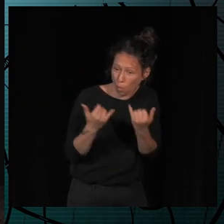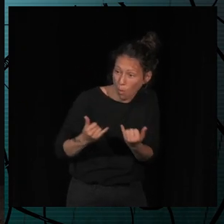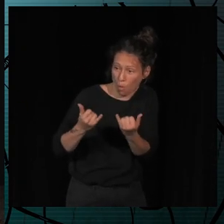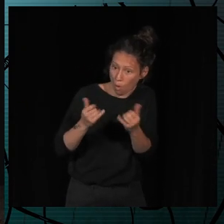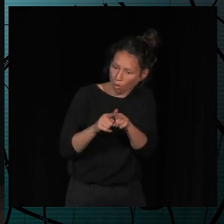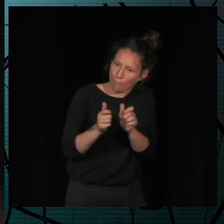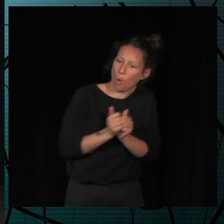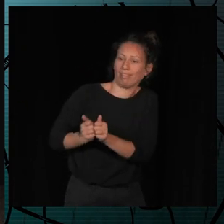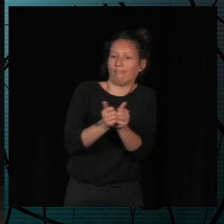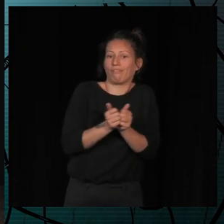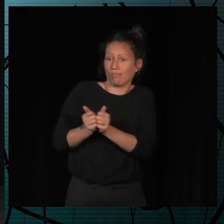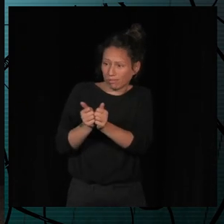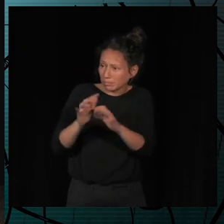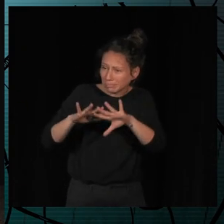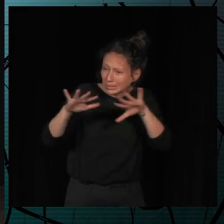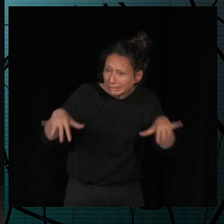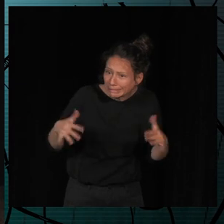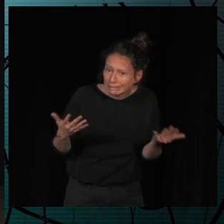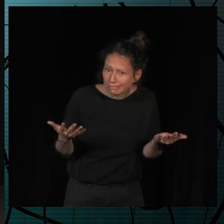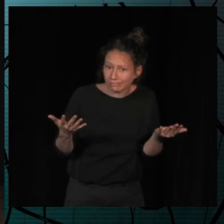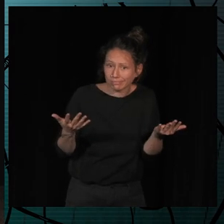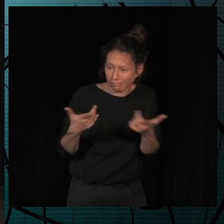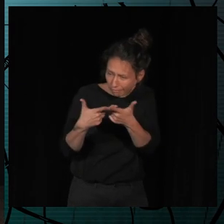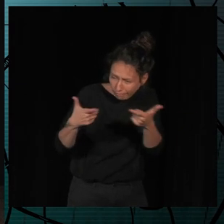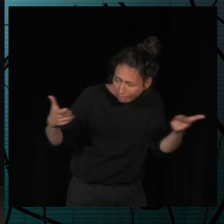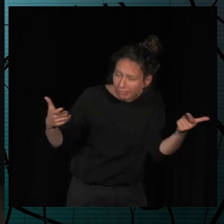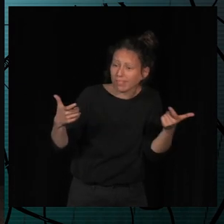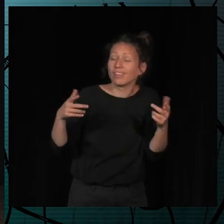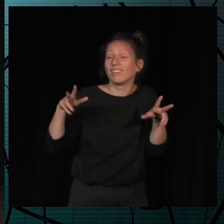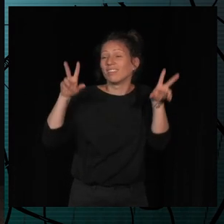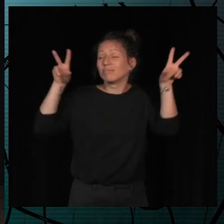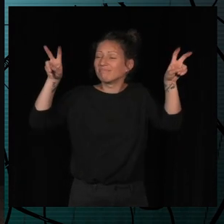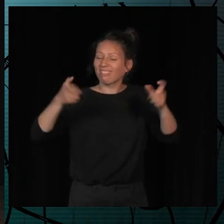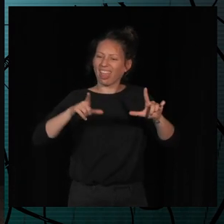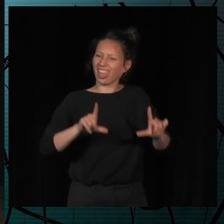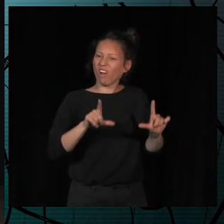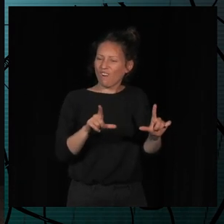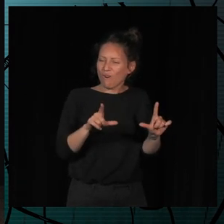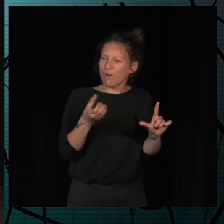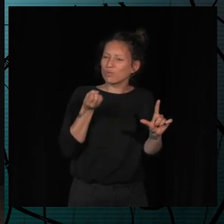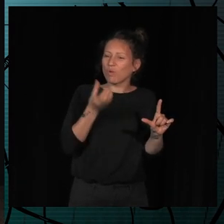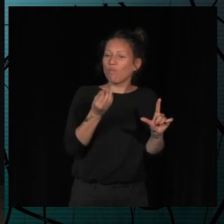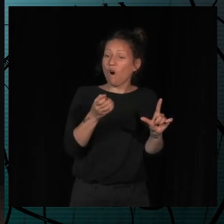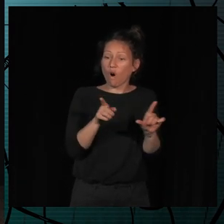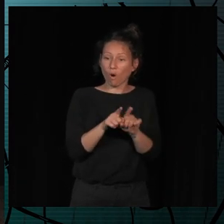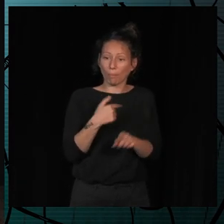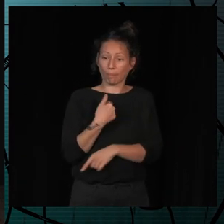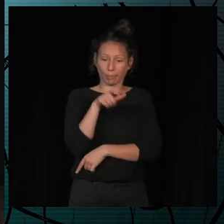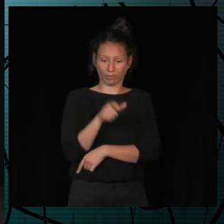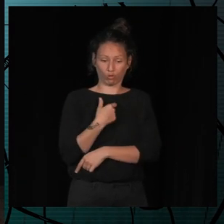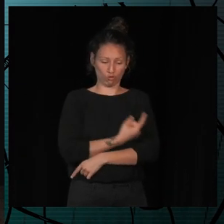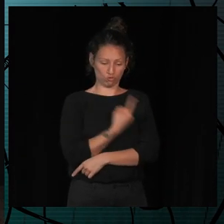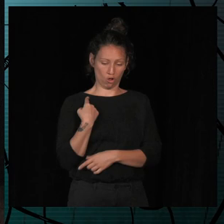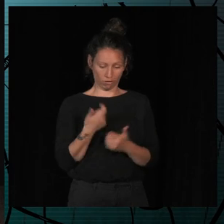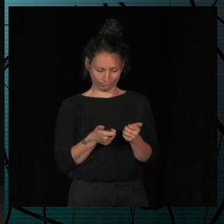des pratiques très diverses serit quand on parle des écrans bah on a tendance à visualiser juste quelqu'un tout